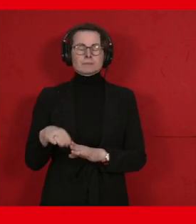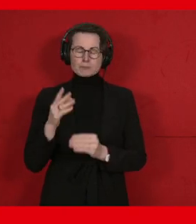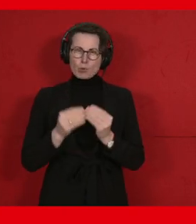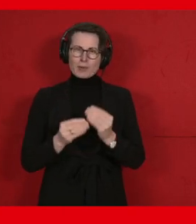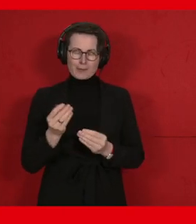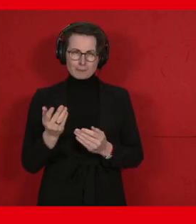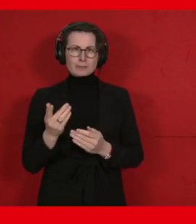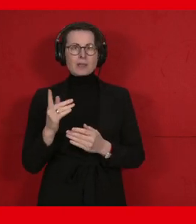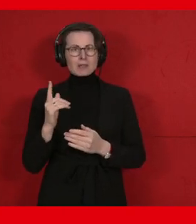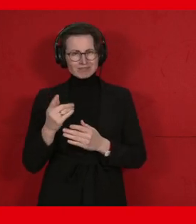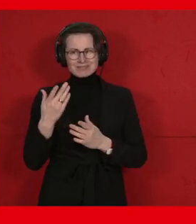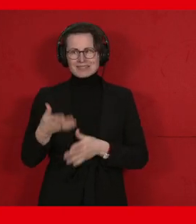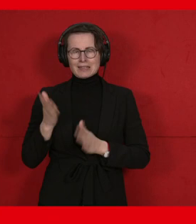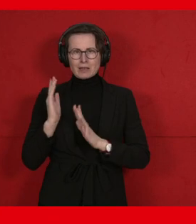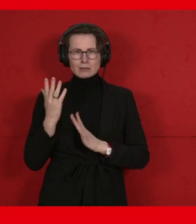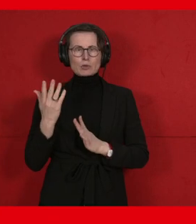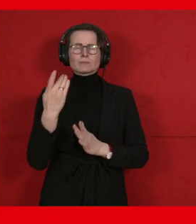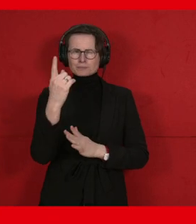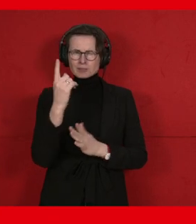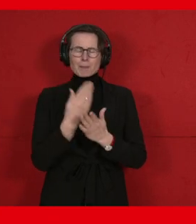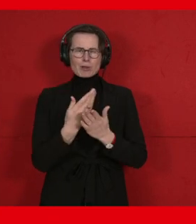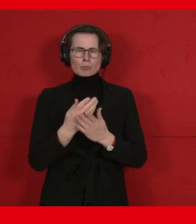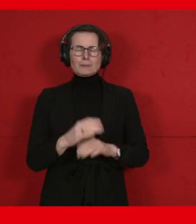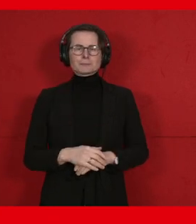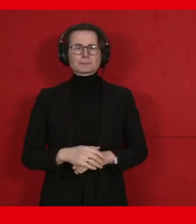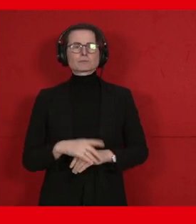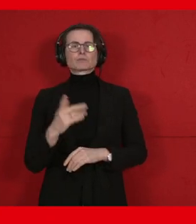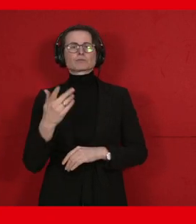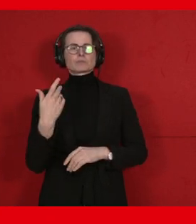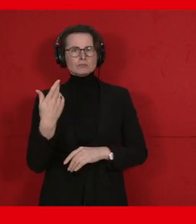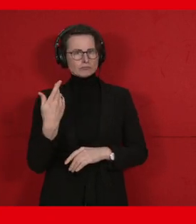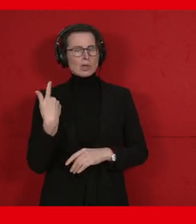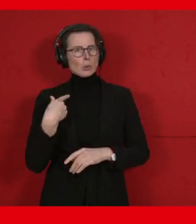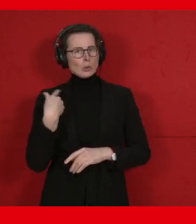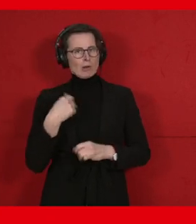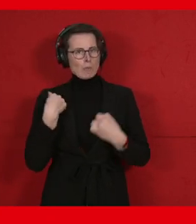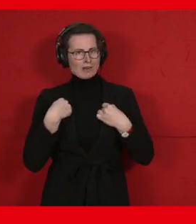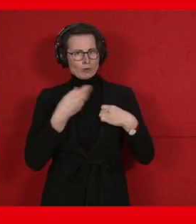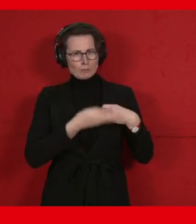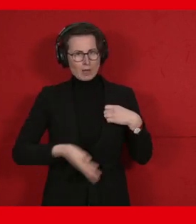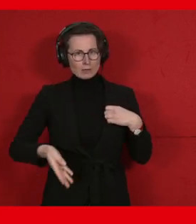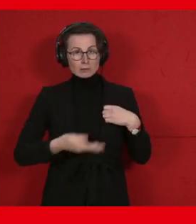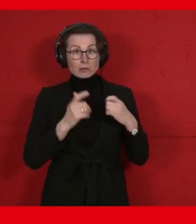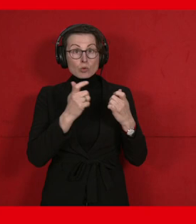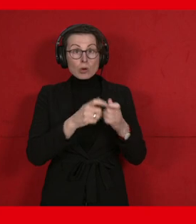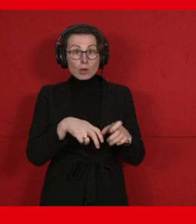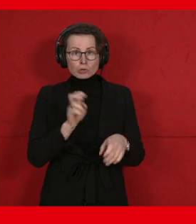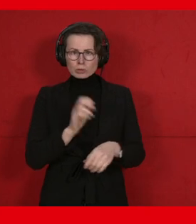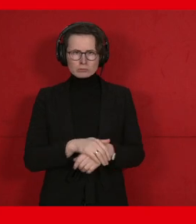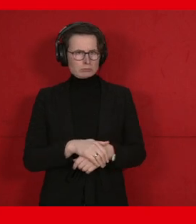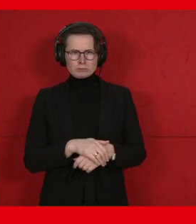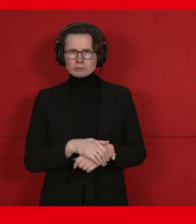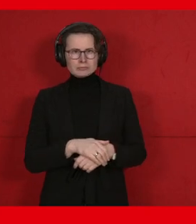große Problematik der letzten 10 Jahre. Ich mache mal ein Beispiel. Das grüne Baden-Württemberg hat keinen Kohleausstieg. Das können die gar